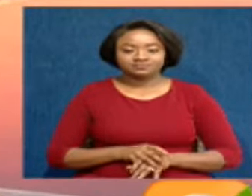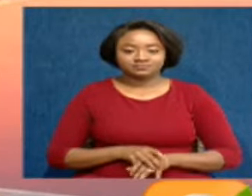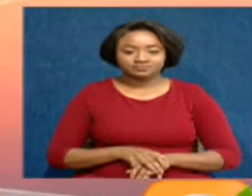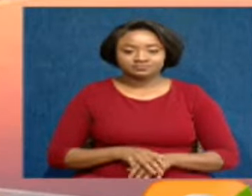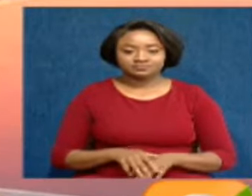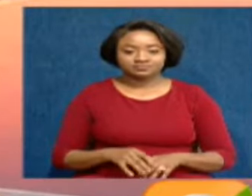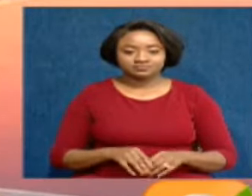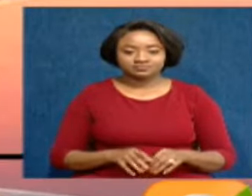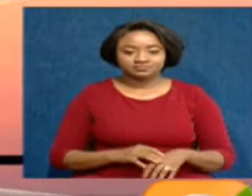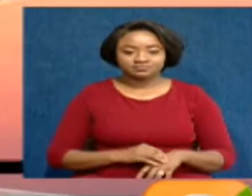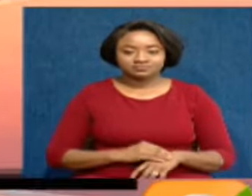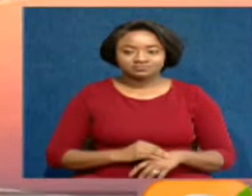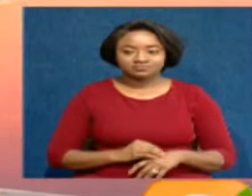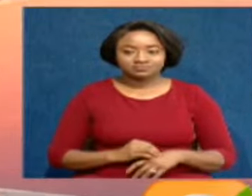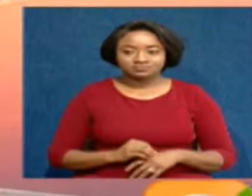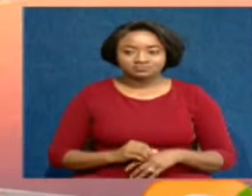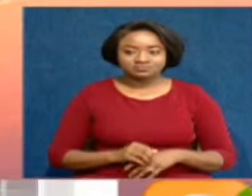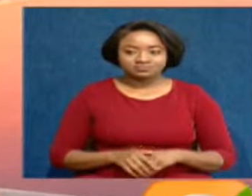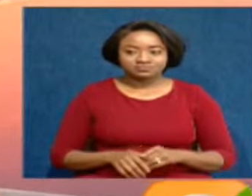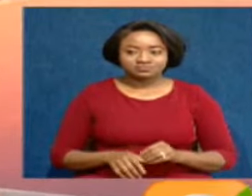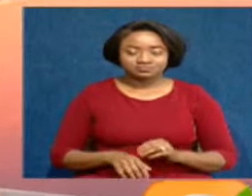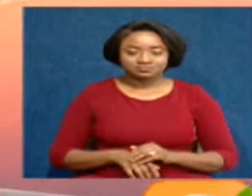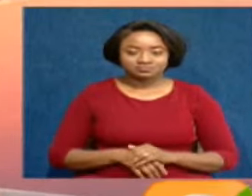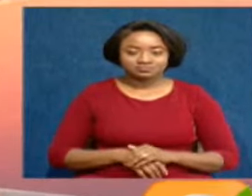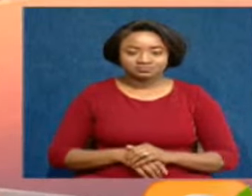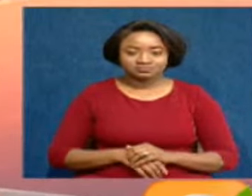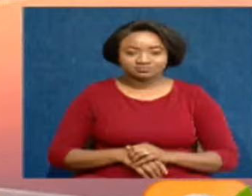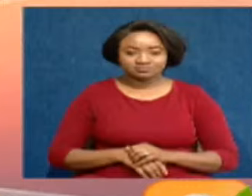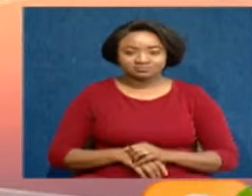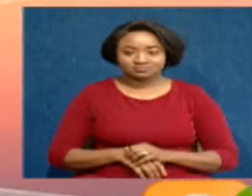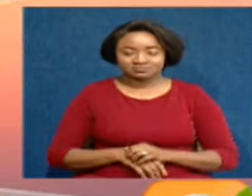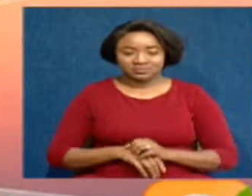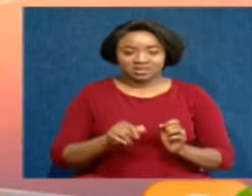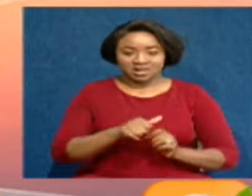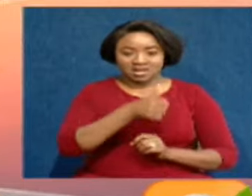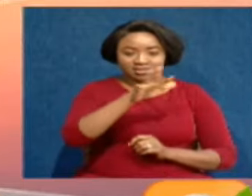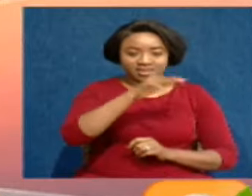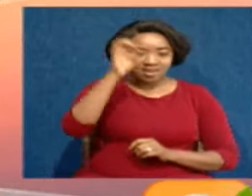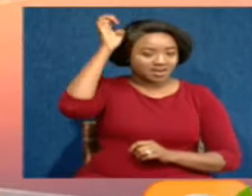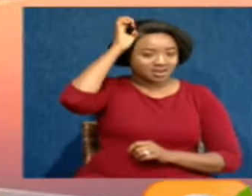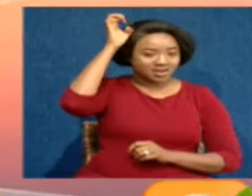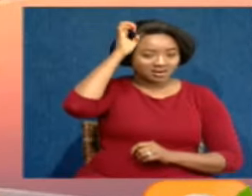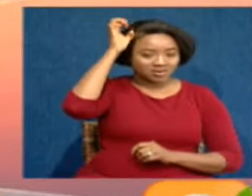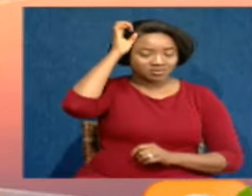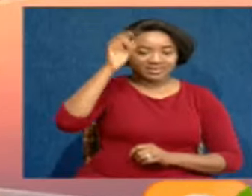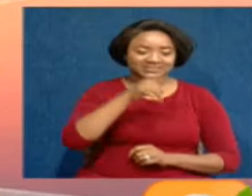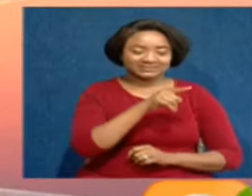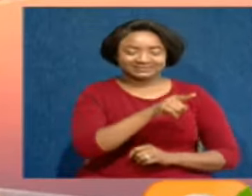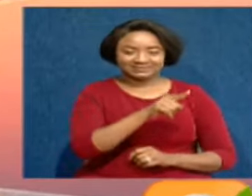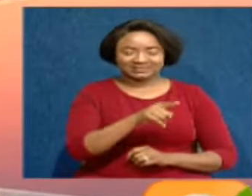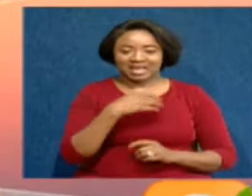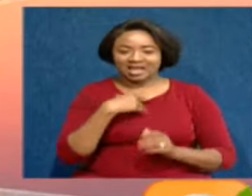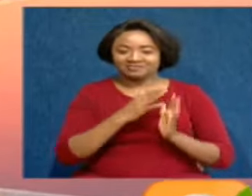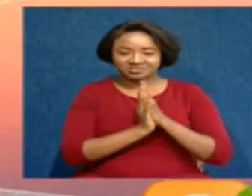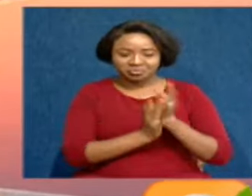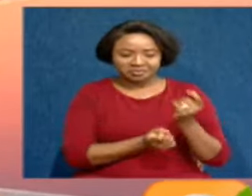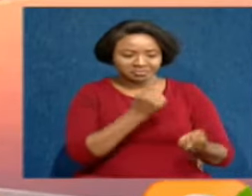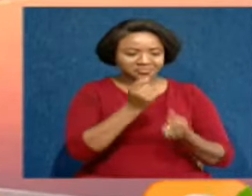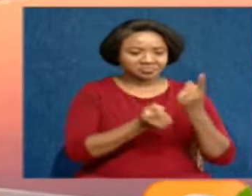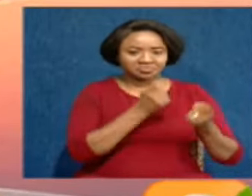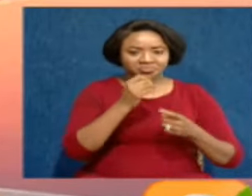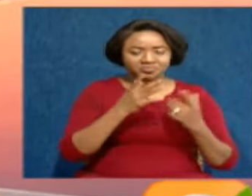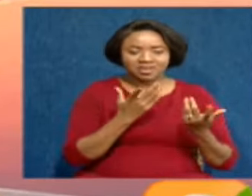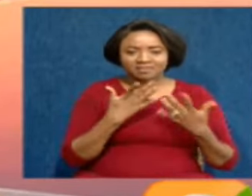Na mtazamaji, sakata za ulaghai zinaendelea kuchipuka katika jiji jipya la Eldoret katika kaunti ya Uasin Gishu. Hivi punde ikiwa